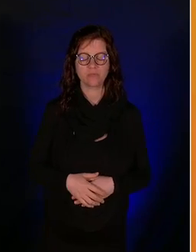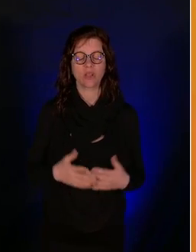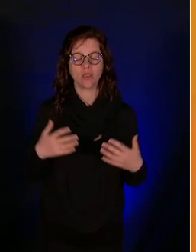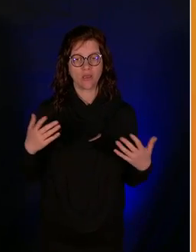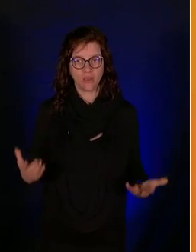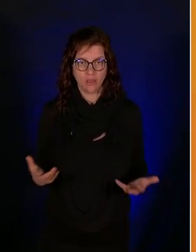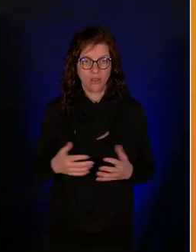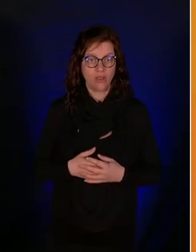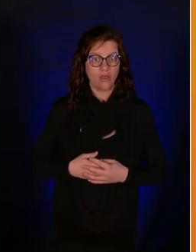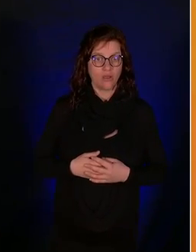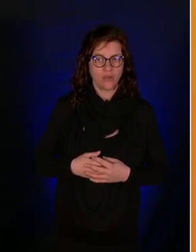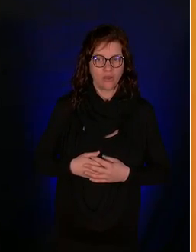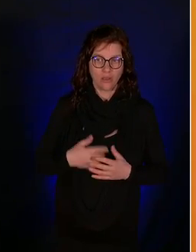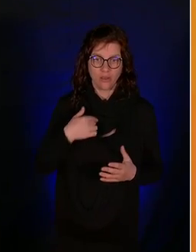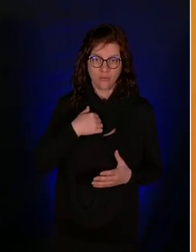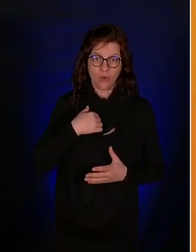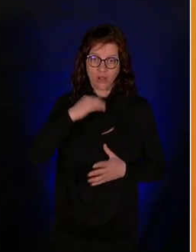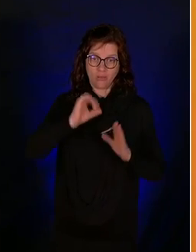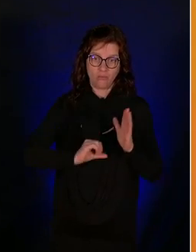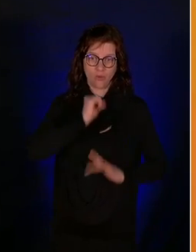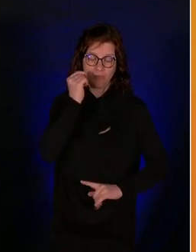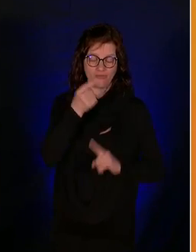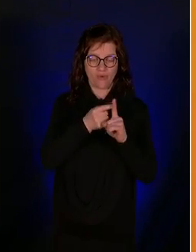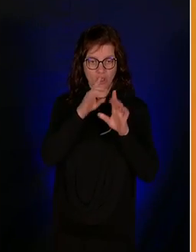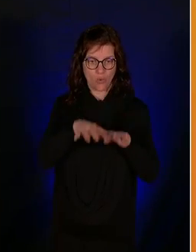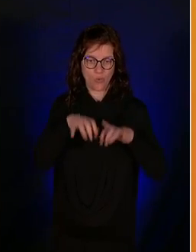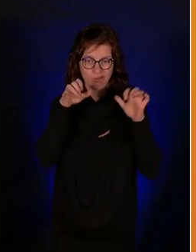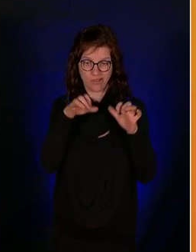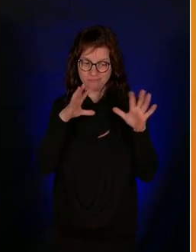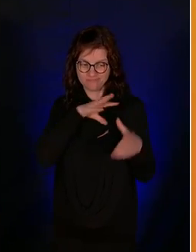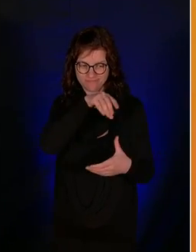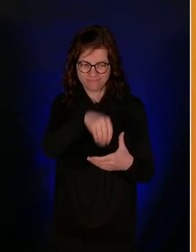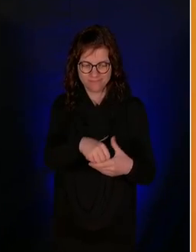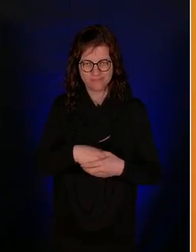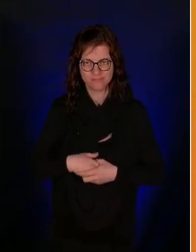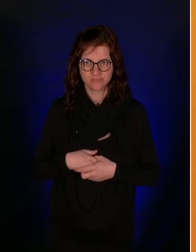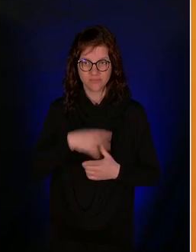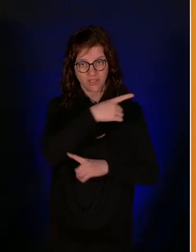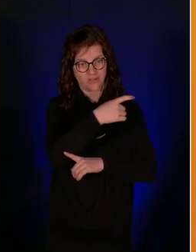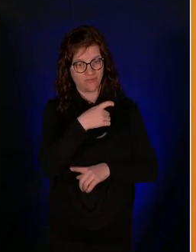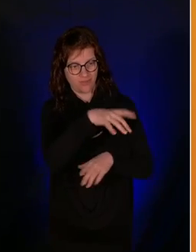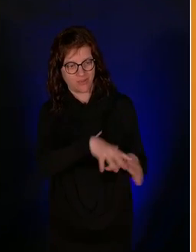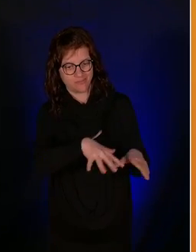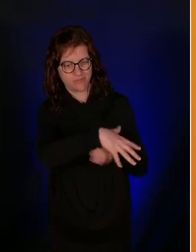Bon, je fais partie des primo-congrétistes. Je viens d'une zone rurale,